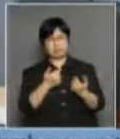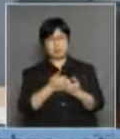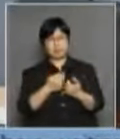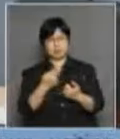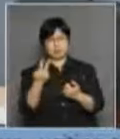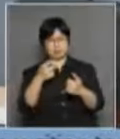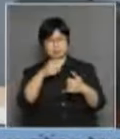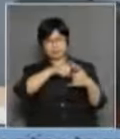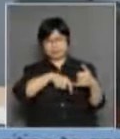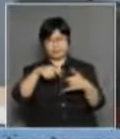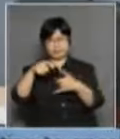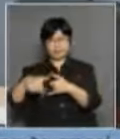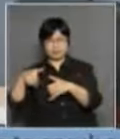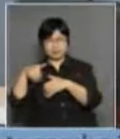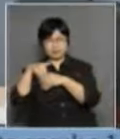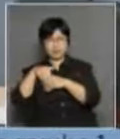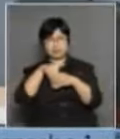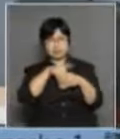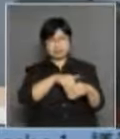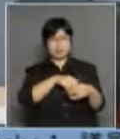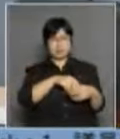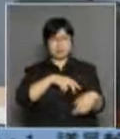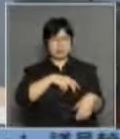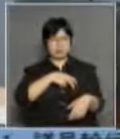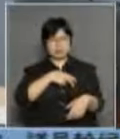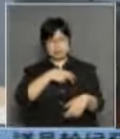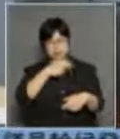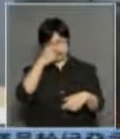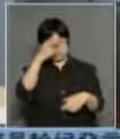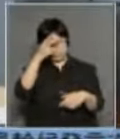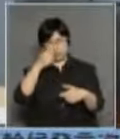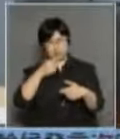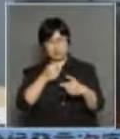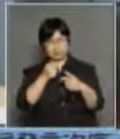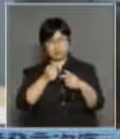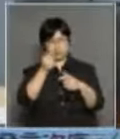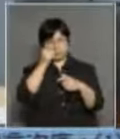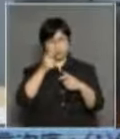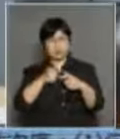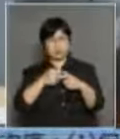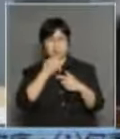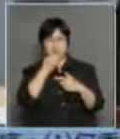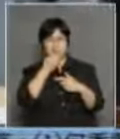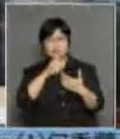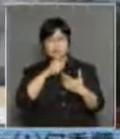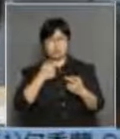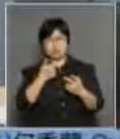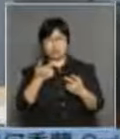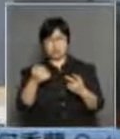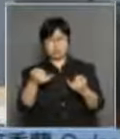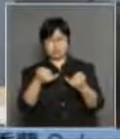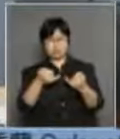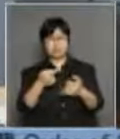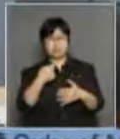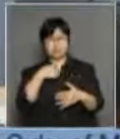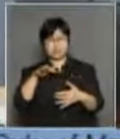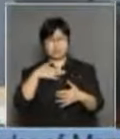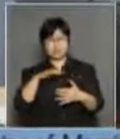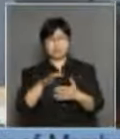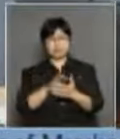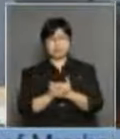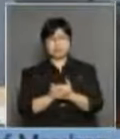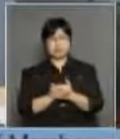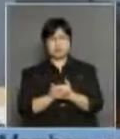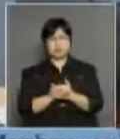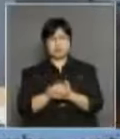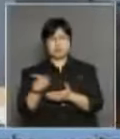單獨個體申請特惠生果金，這造成很多不必要的矛盾。這是第四宗罪。喂，他